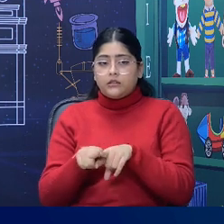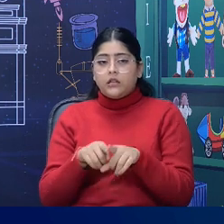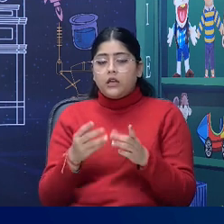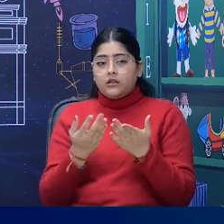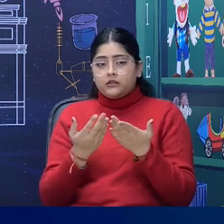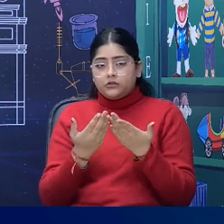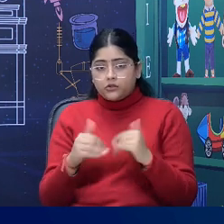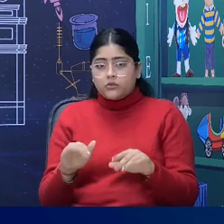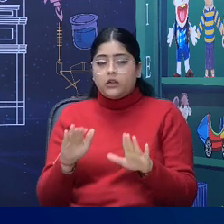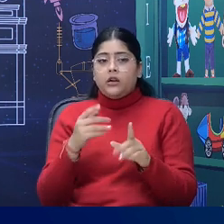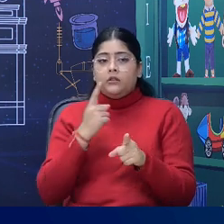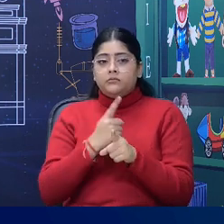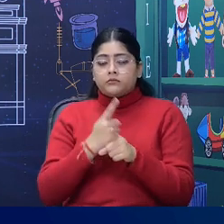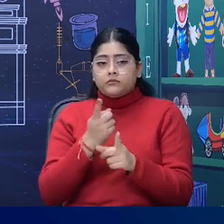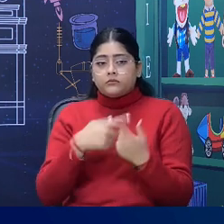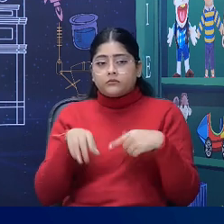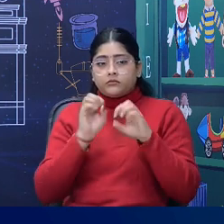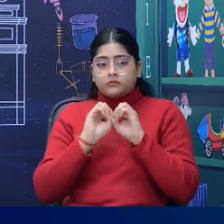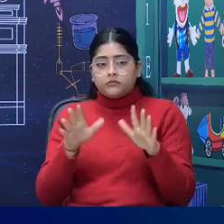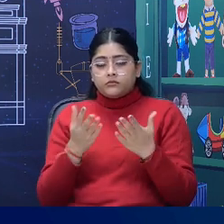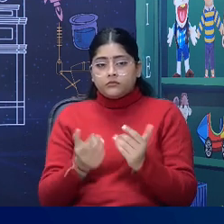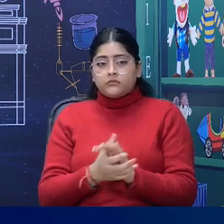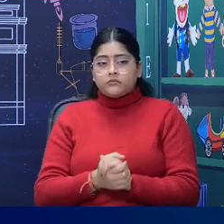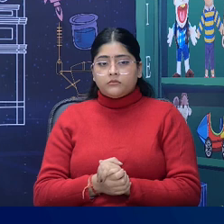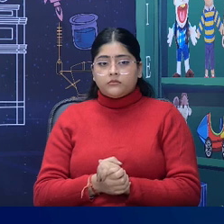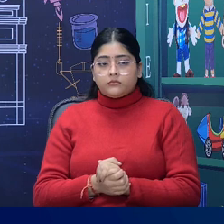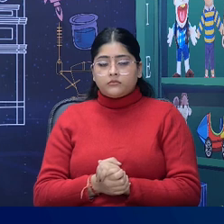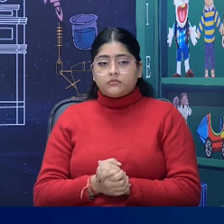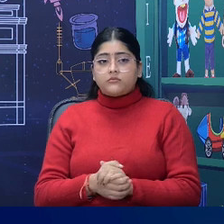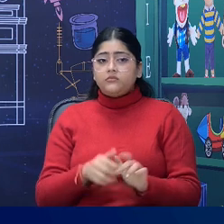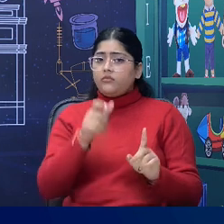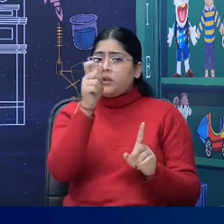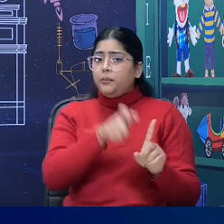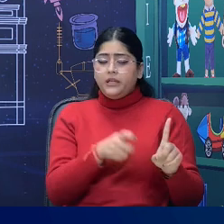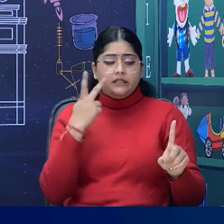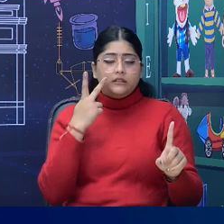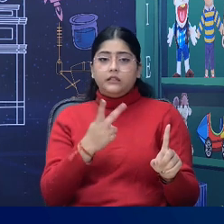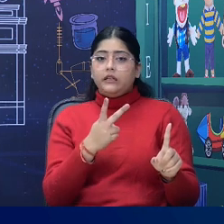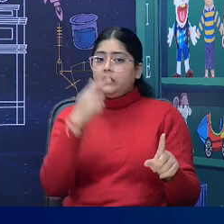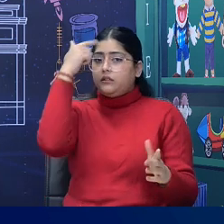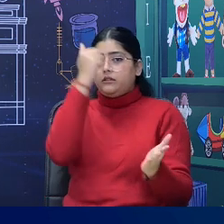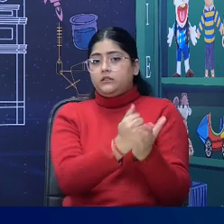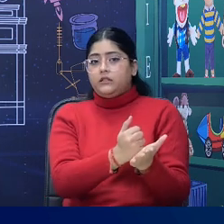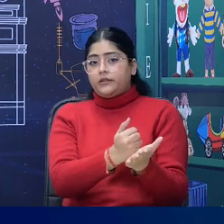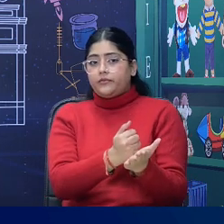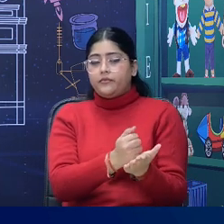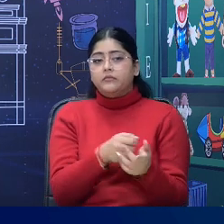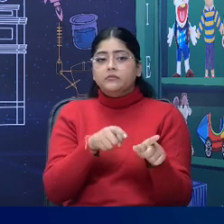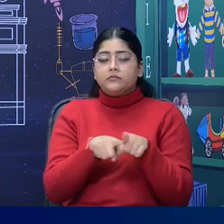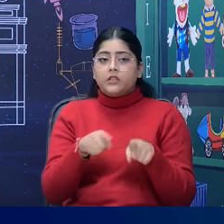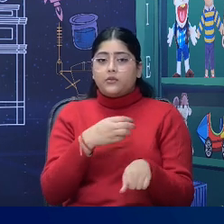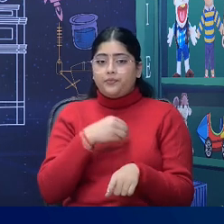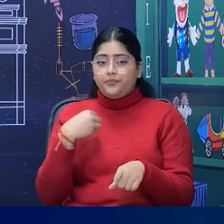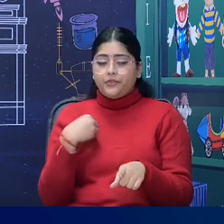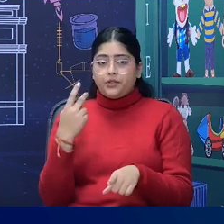और अभिभावकों को भी कि हम लोग क्या करते हैं एक व्यक्ति को देखकर अपना निर्णय लेने लगते हैं फॉर एग्जांपल अगर कोई डॉक्टर बनना